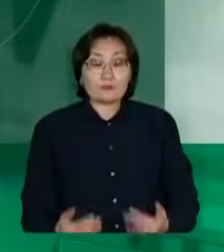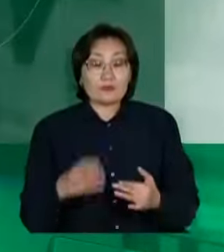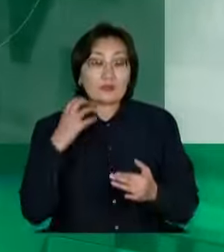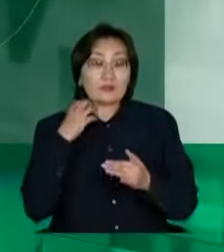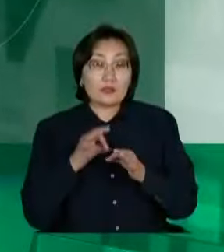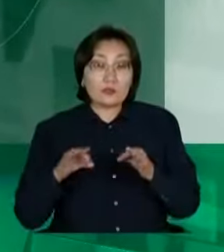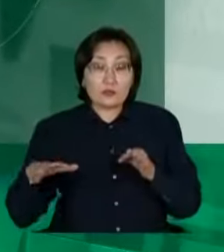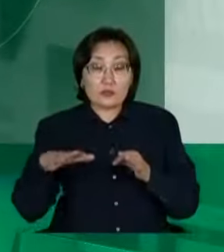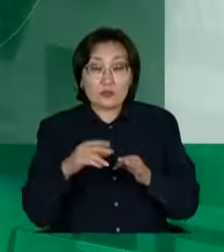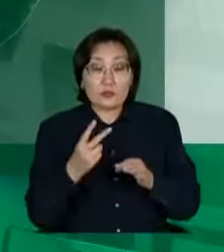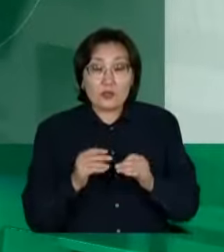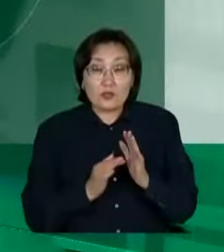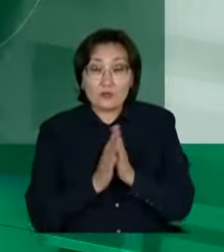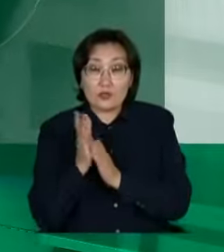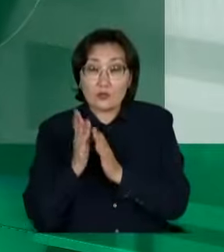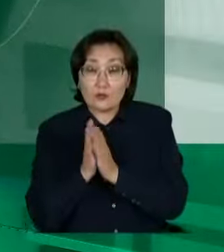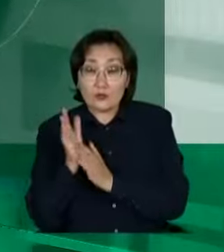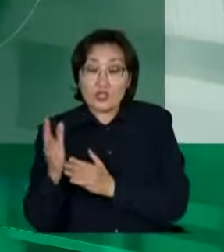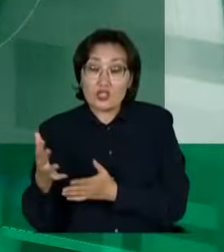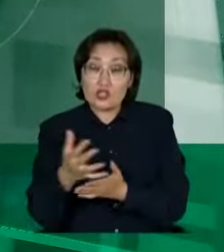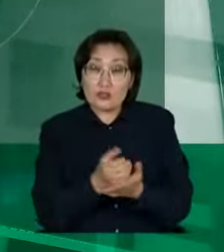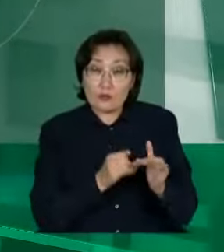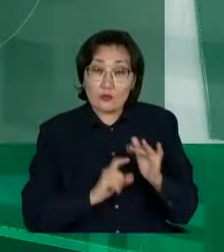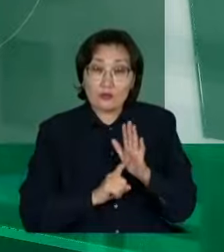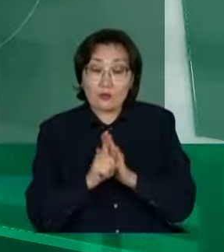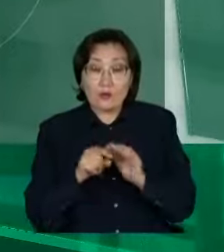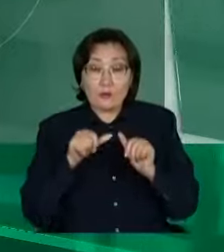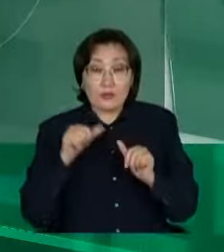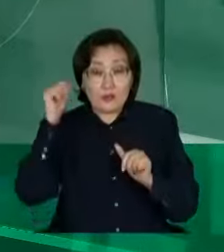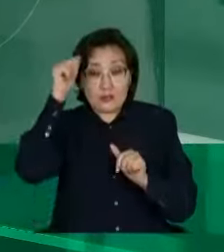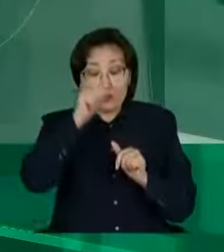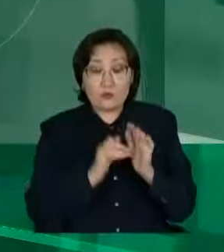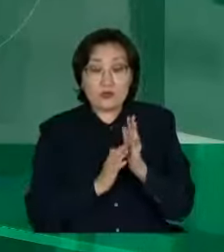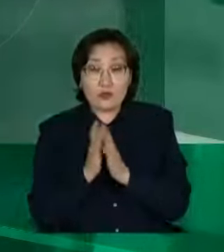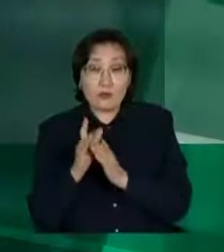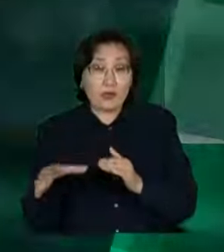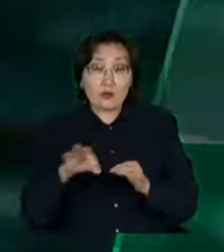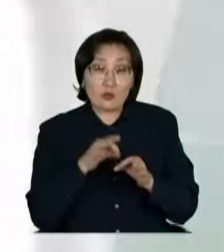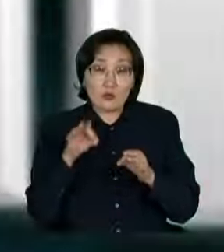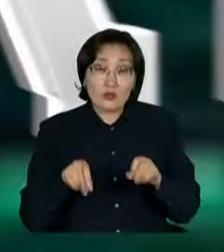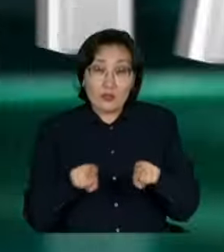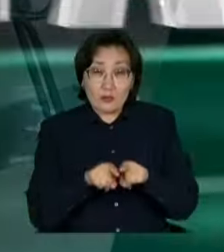Қызылорда облысында егін жинау науқаны басталды. Биылғы өнім барлық өңірді қамти ала ма?